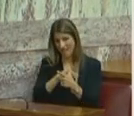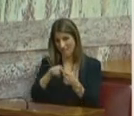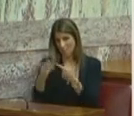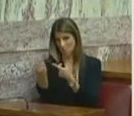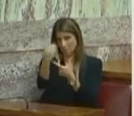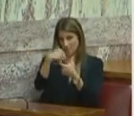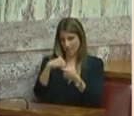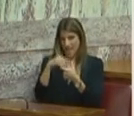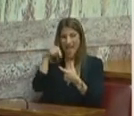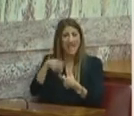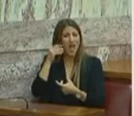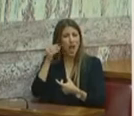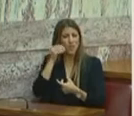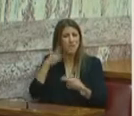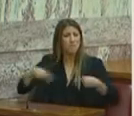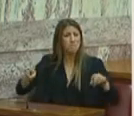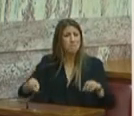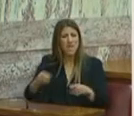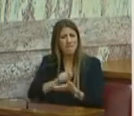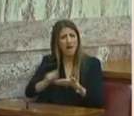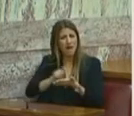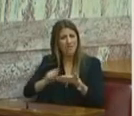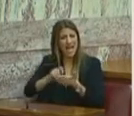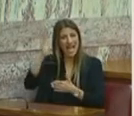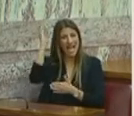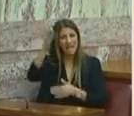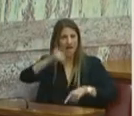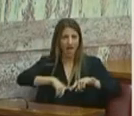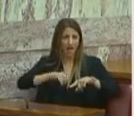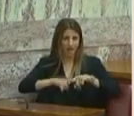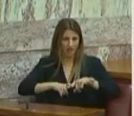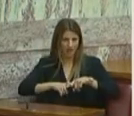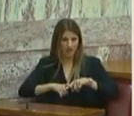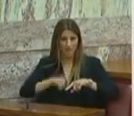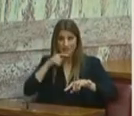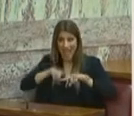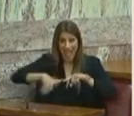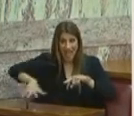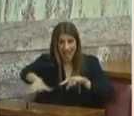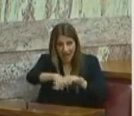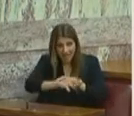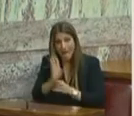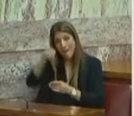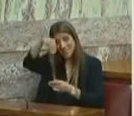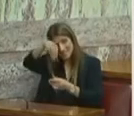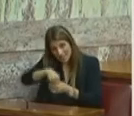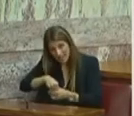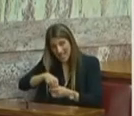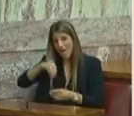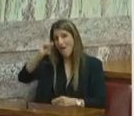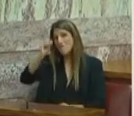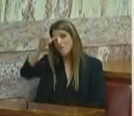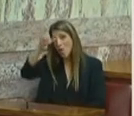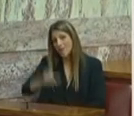ακούστηκαν ποίηματα μίσους και προπαγάνδας κατά της Ελλάδος, σε ελληνικό έδαφος και παρουσία βουλευτή του Ελληνικού